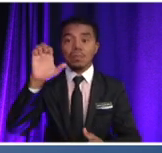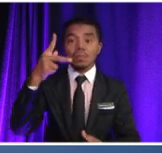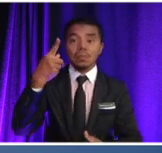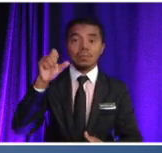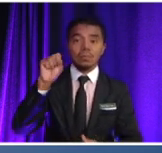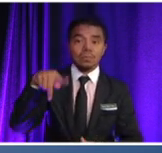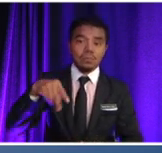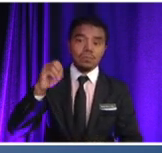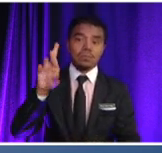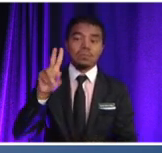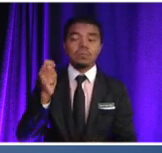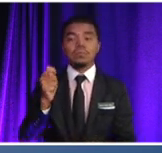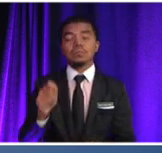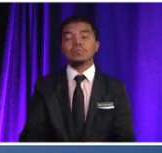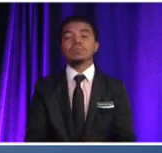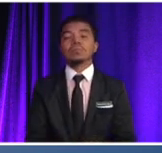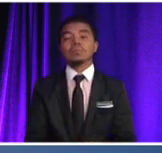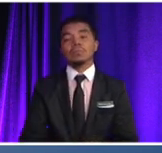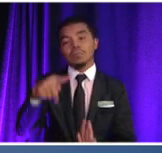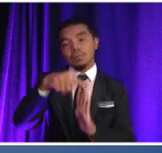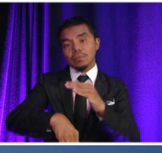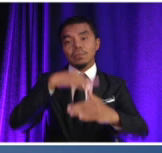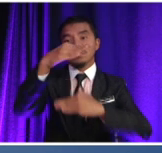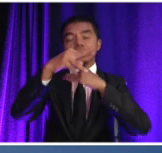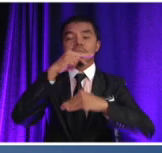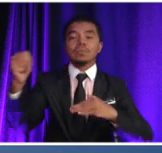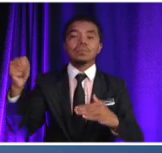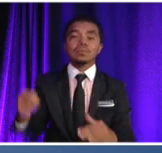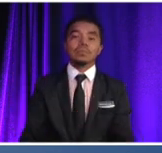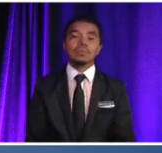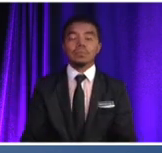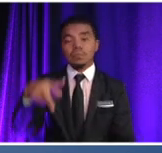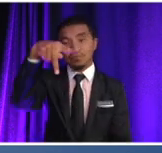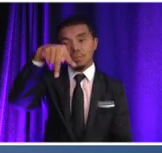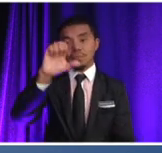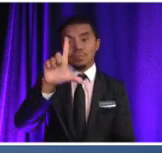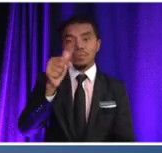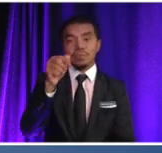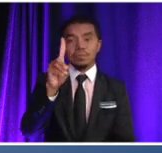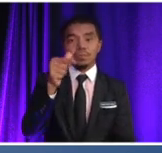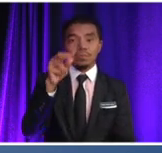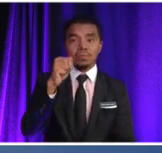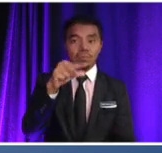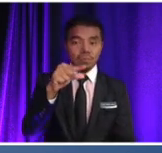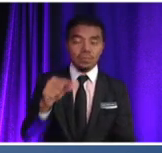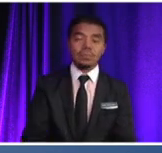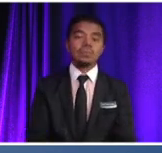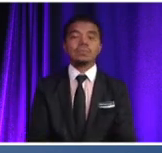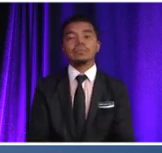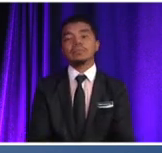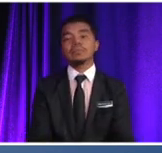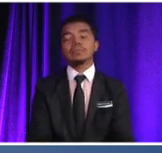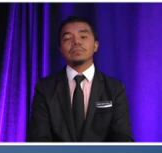an seperti program pembangunan dan hikmah nasihat oleh lembaga pertumbuhan peladang dan juga jabatan pertanian Mereka